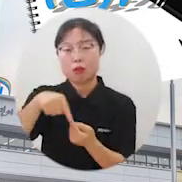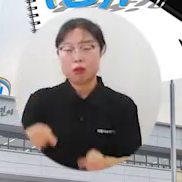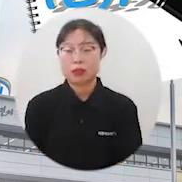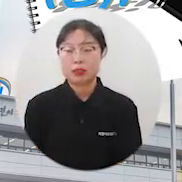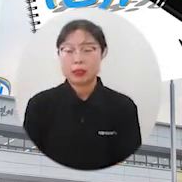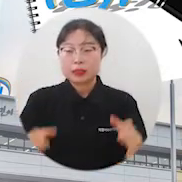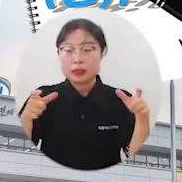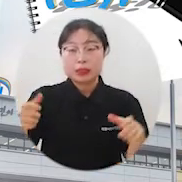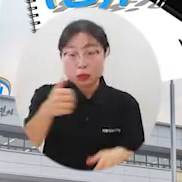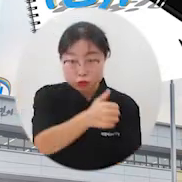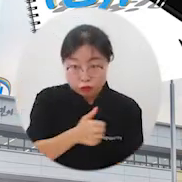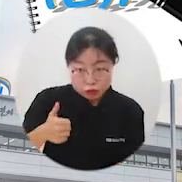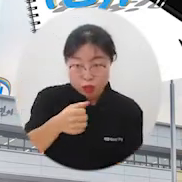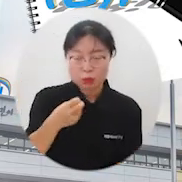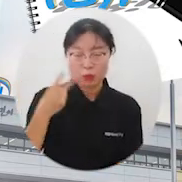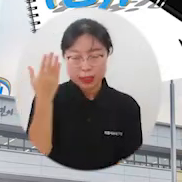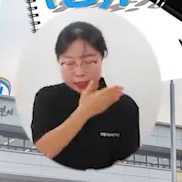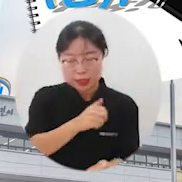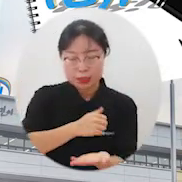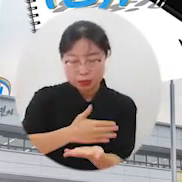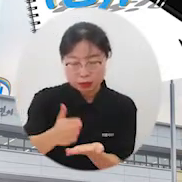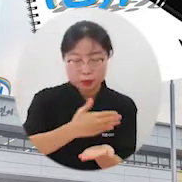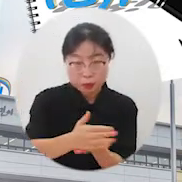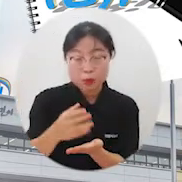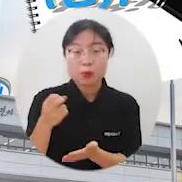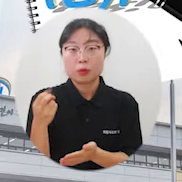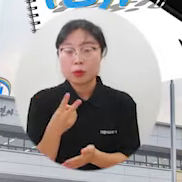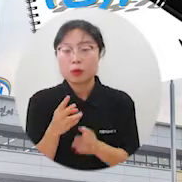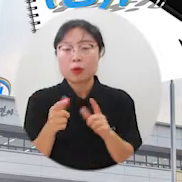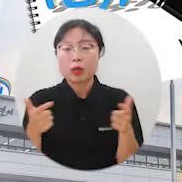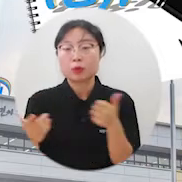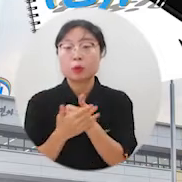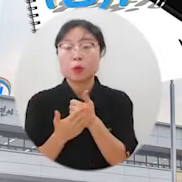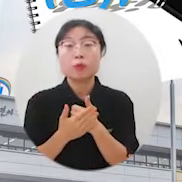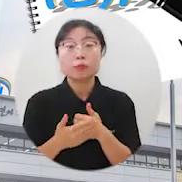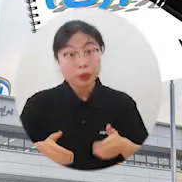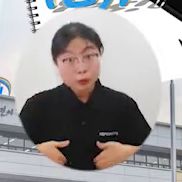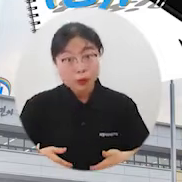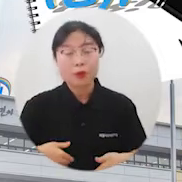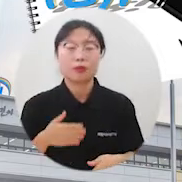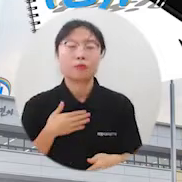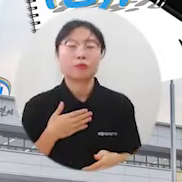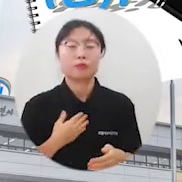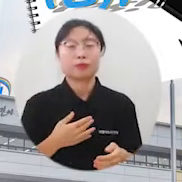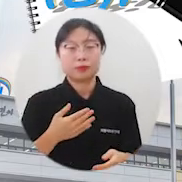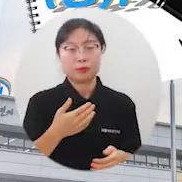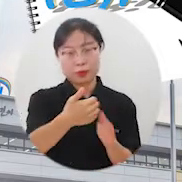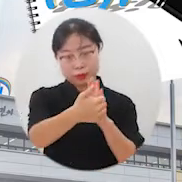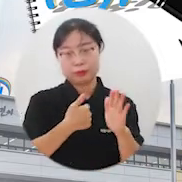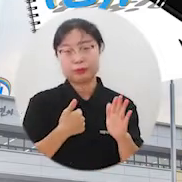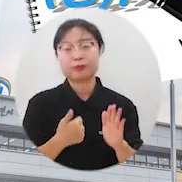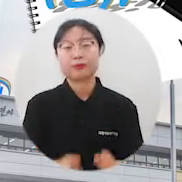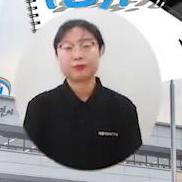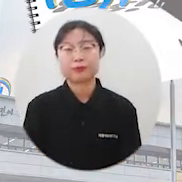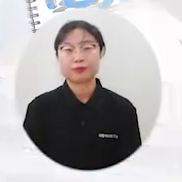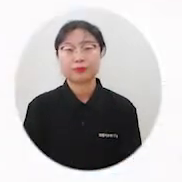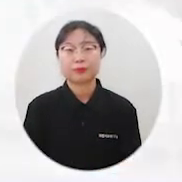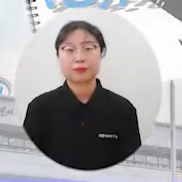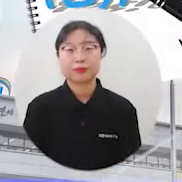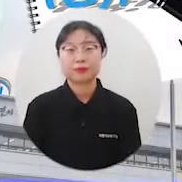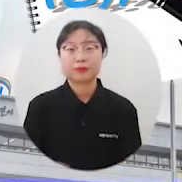대여와 재난안전순찰, 마을 환경정화 등 도움을 요청할 일이 있다면 언제든 방문해 주시길 바랍니다.